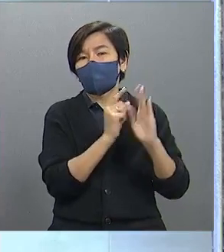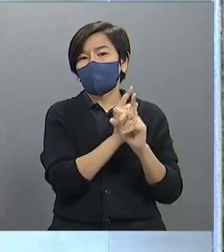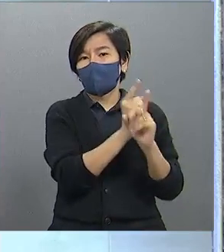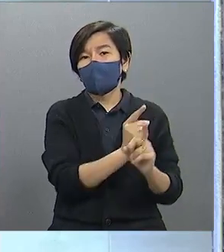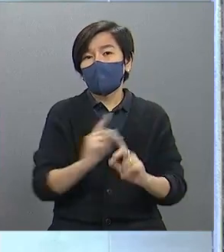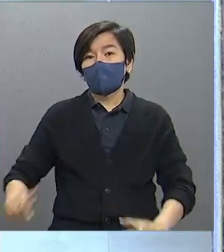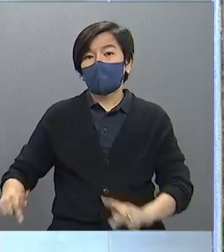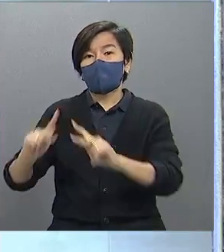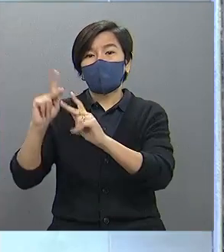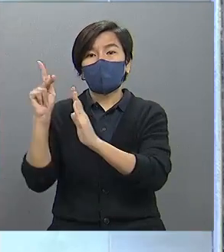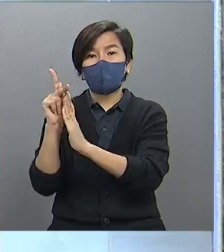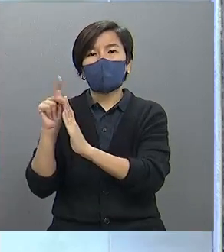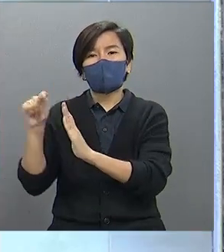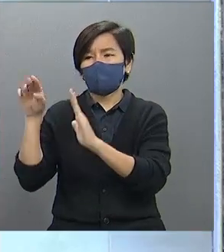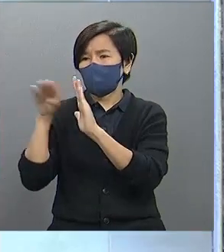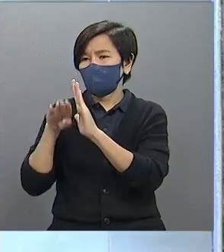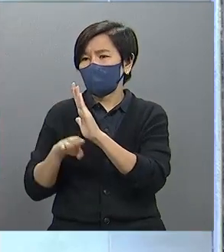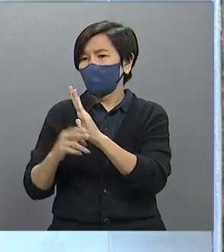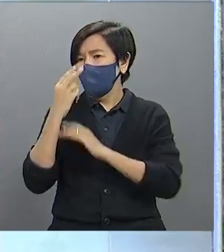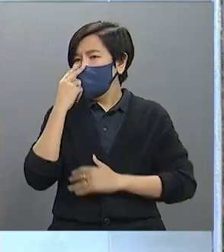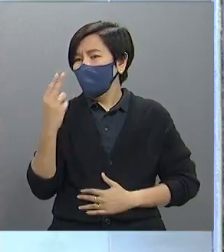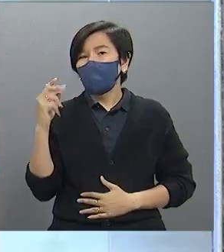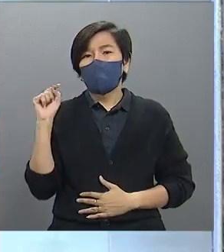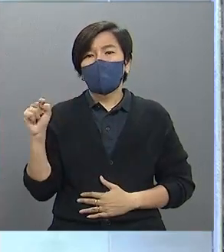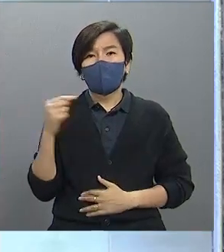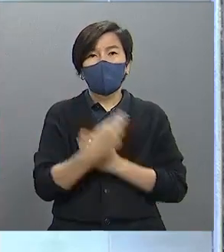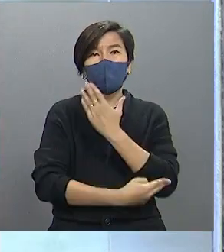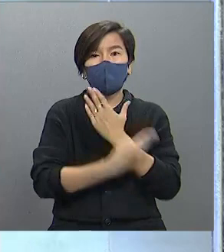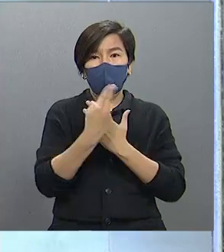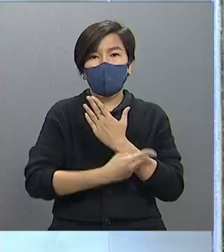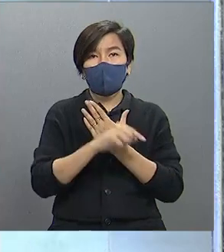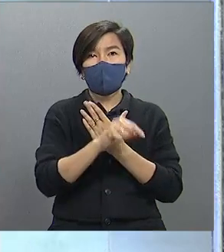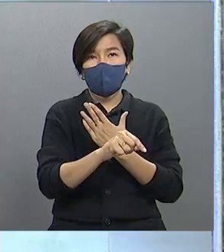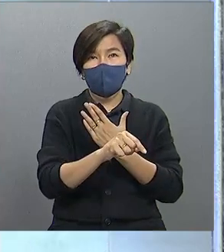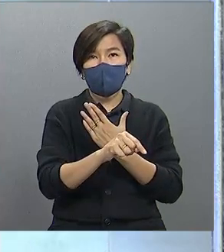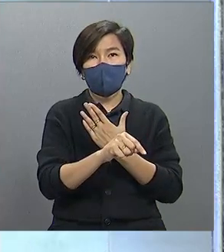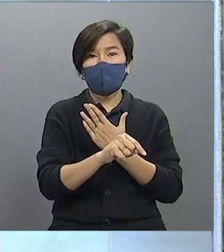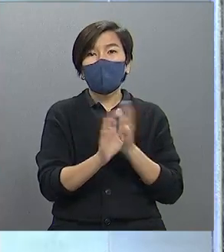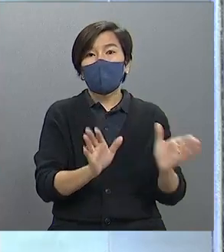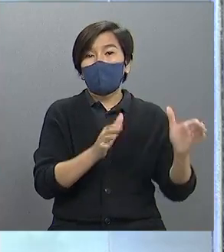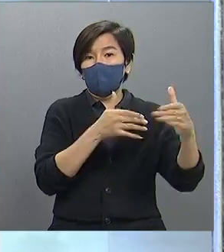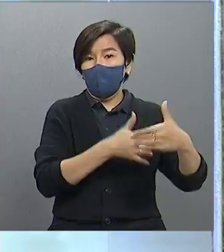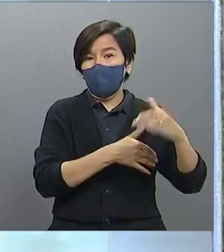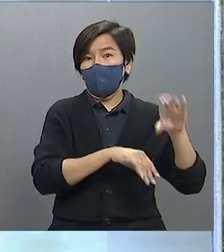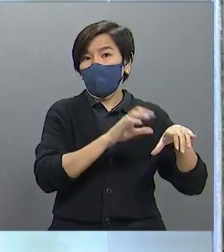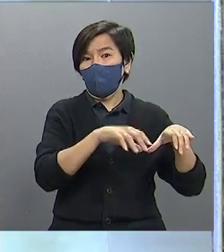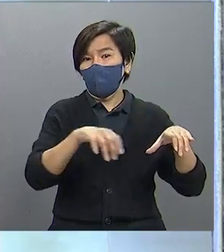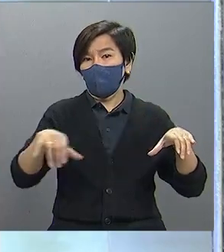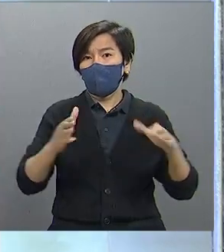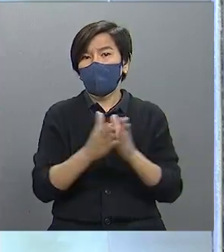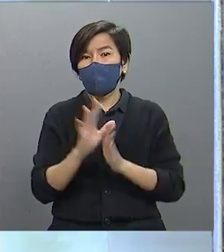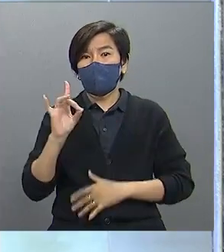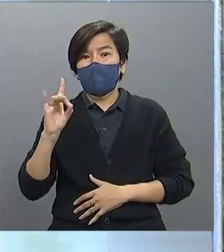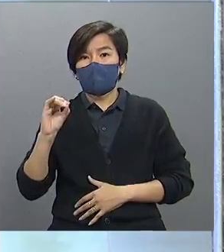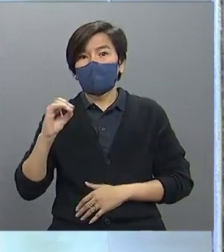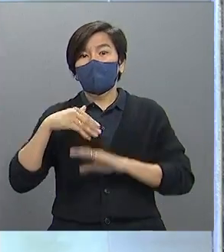ว่ารงแมที่มีกประกอบการมากกวา 80 ยนต ขึ้ไปจะตองมีการตรวจสอบระบบประ